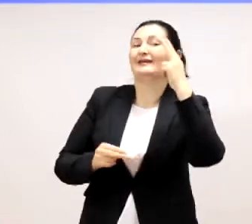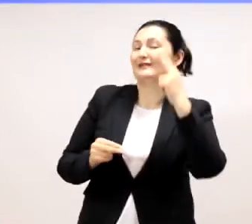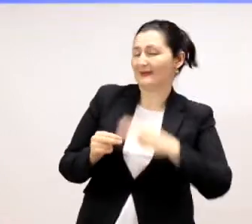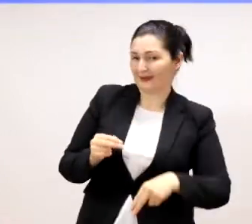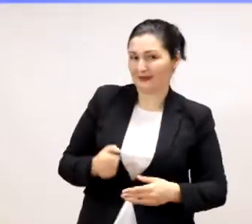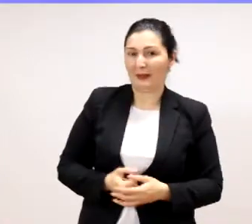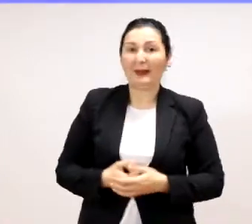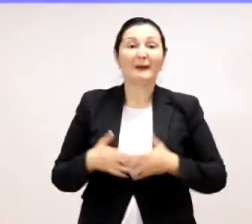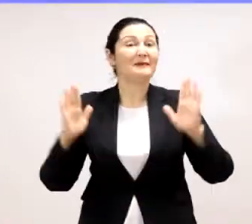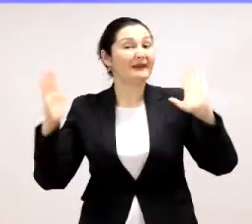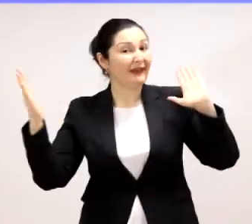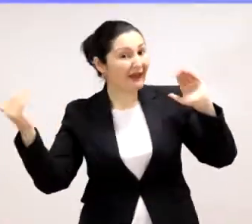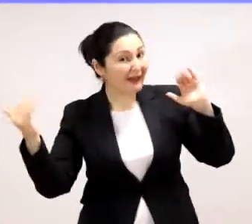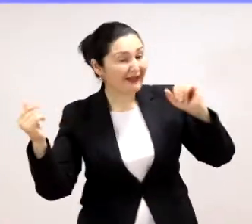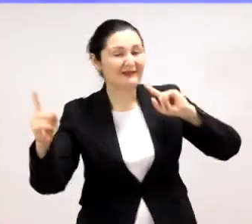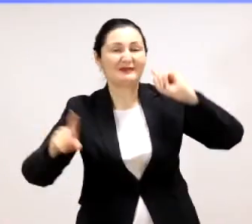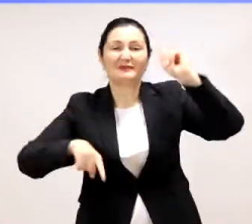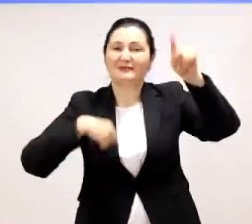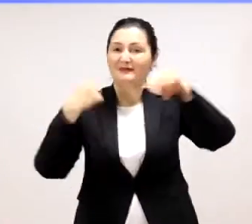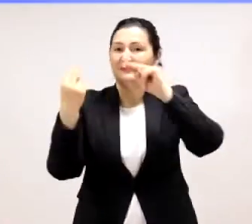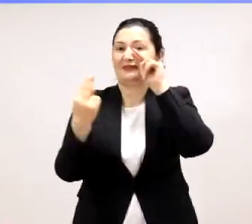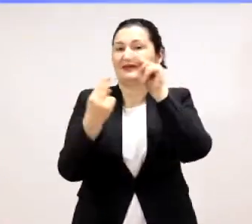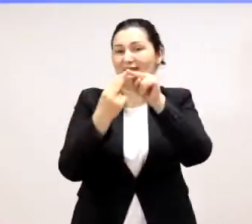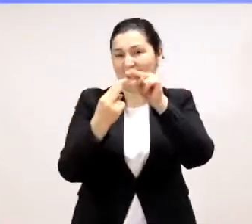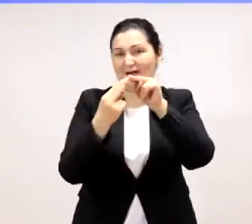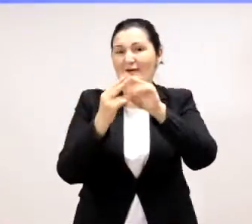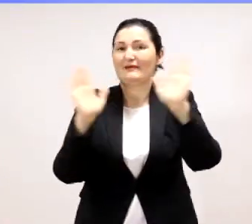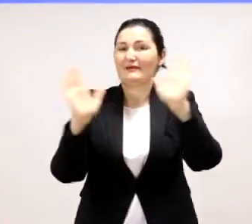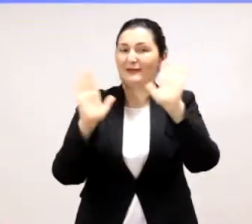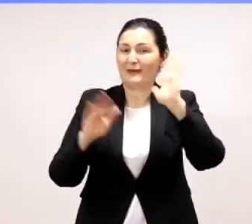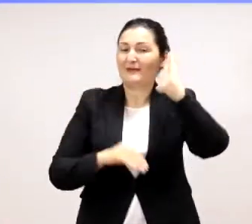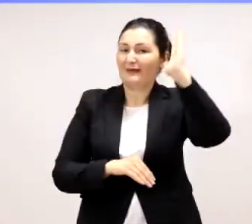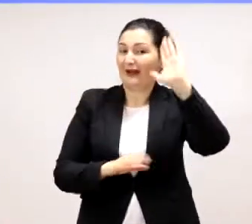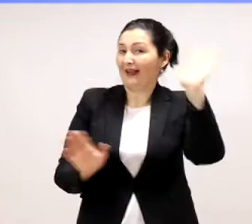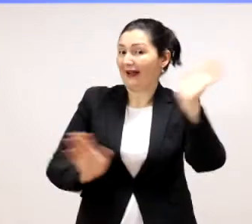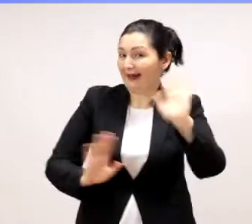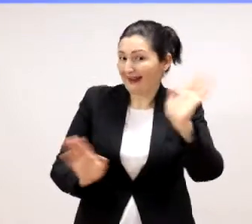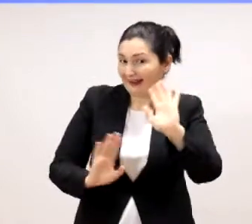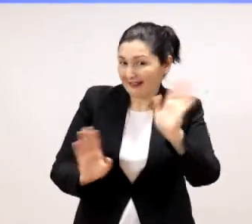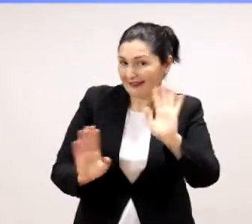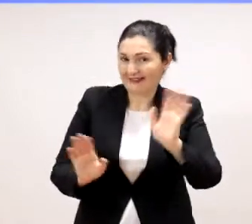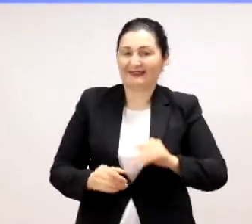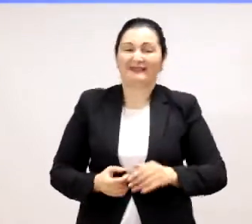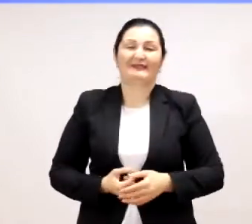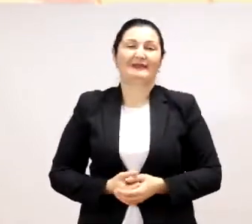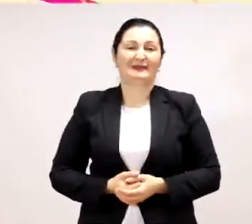رسید. خیر تا برنامه های آینده. خیر.